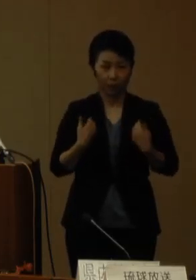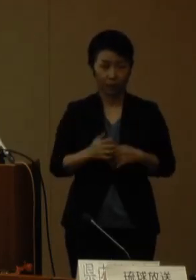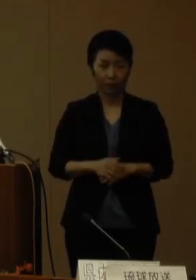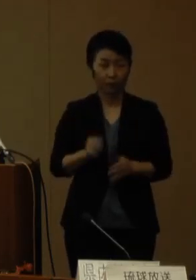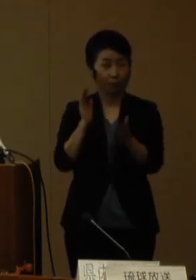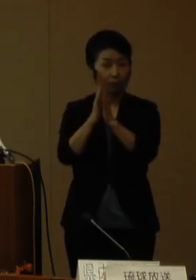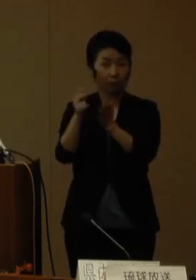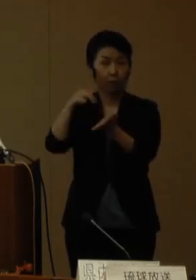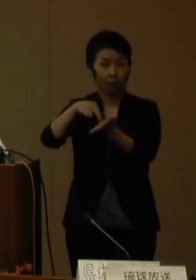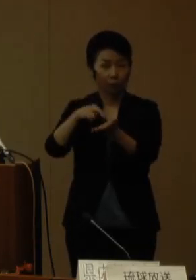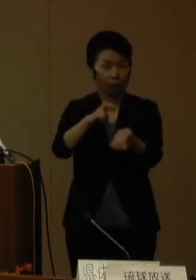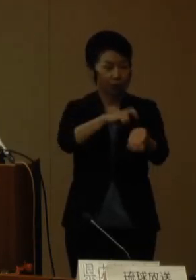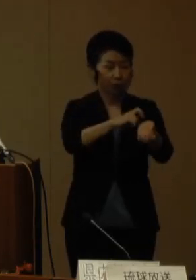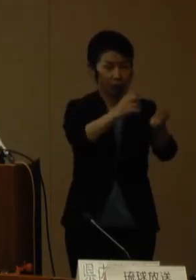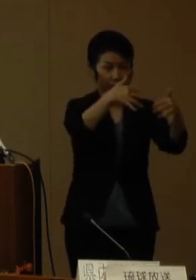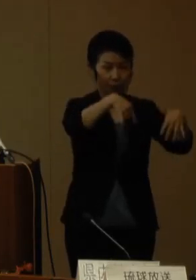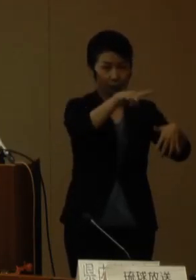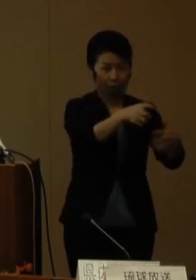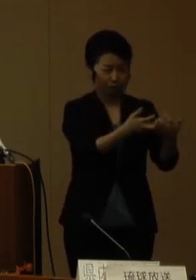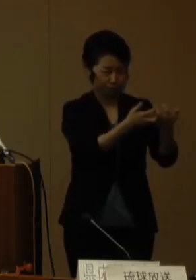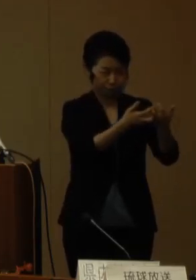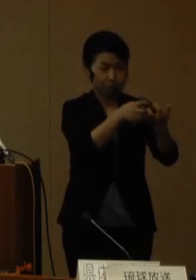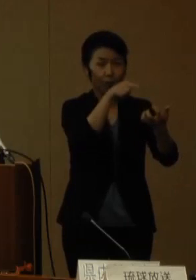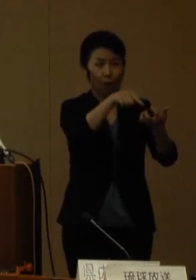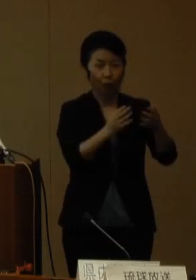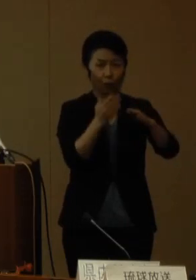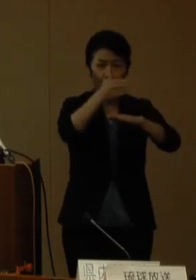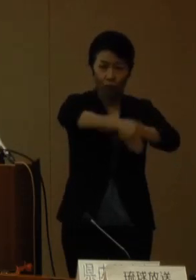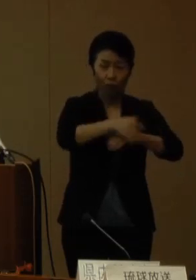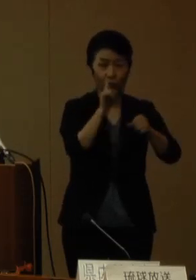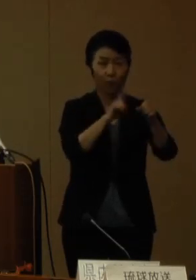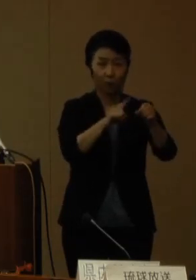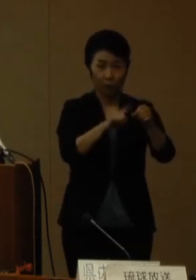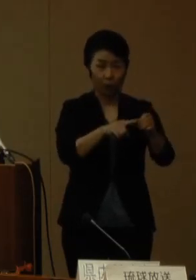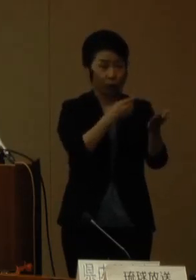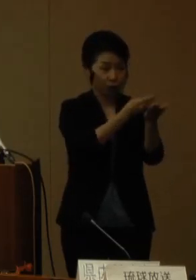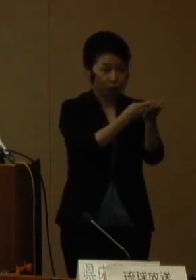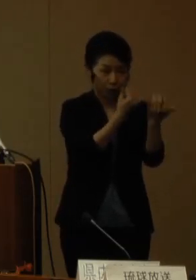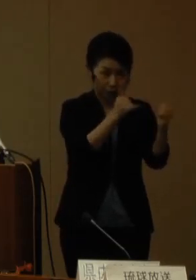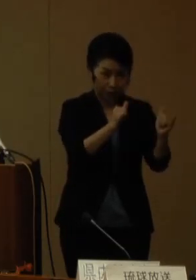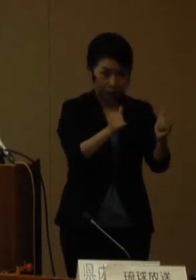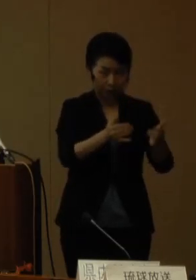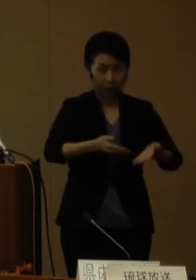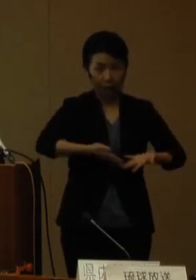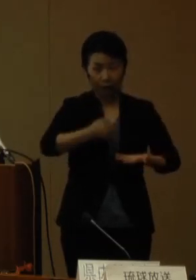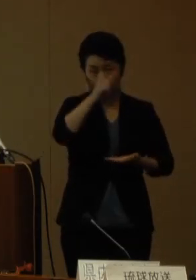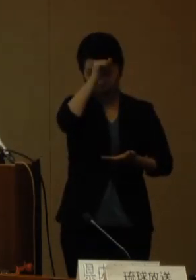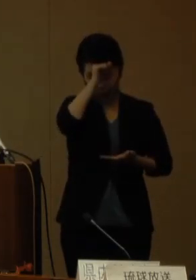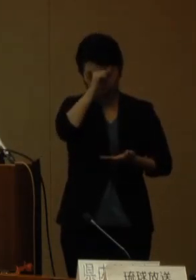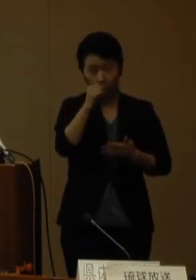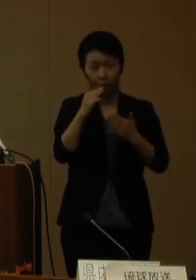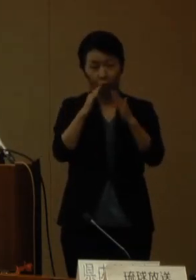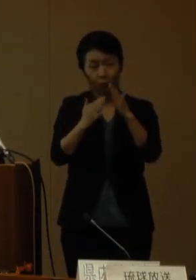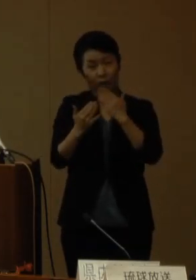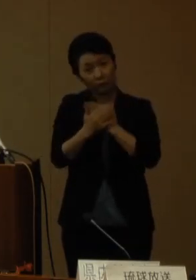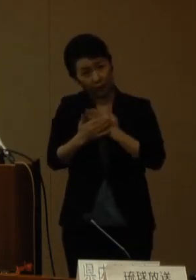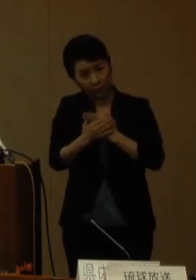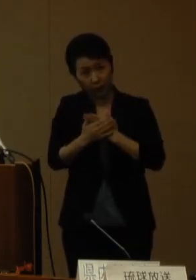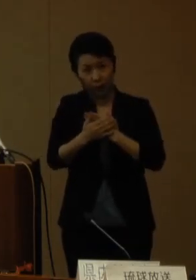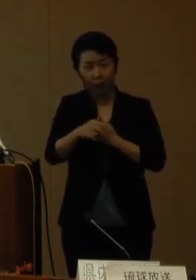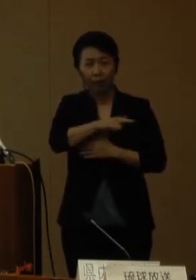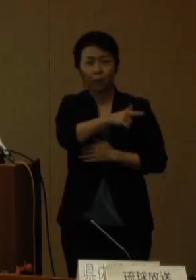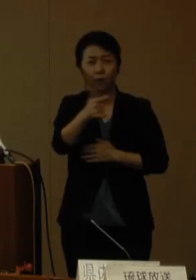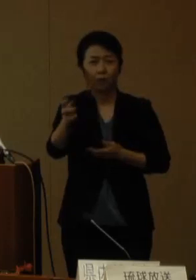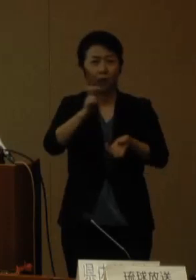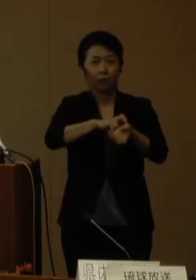医療提供体制の危機的状況を乗り越えるため、入院者、軽症者、自宅療養者への医療体制の整